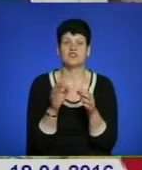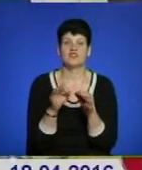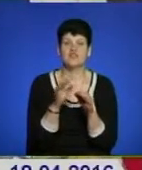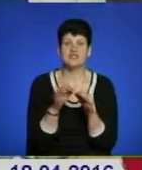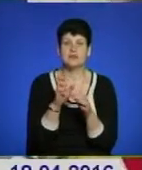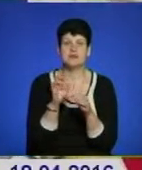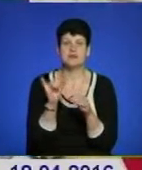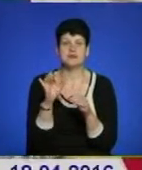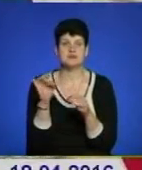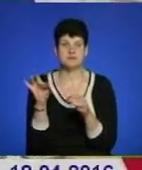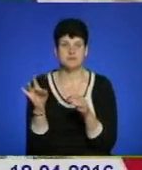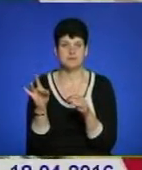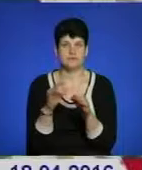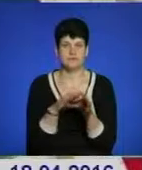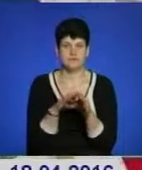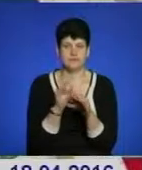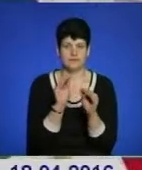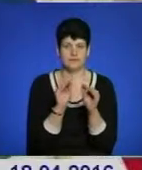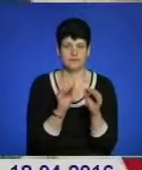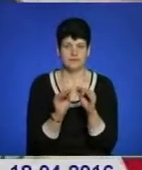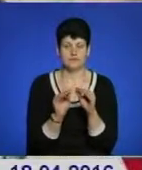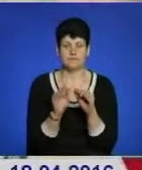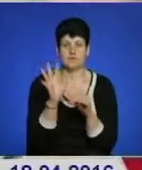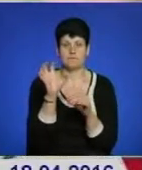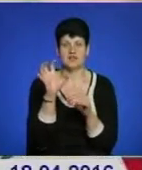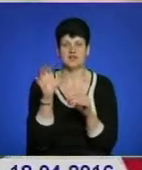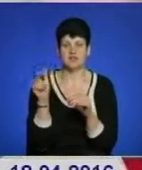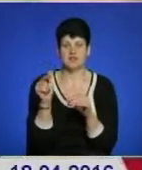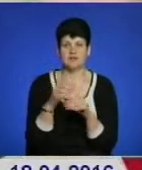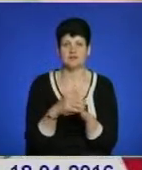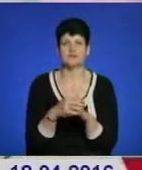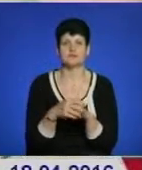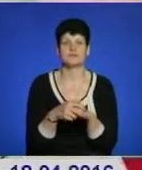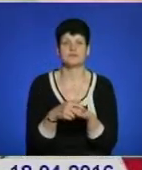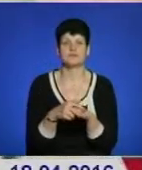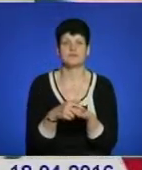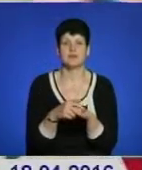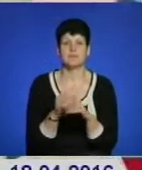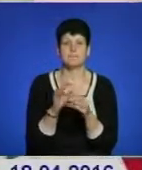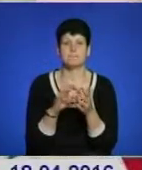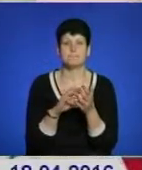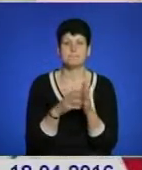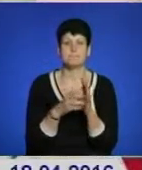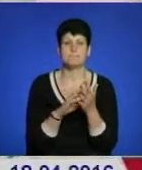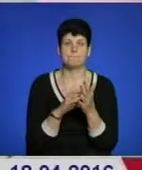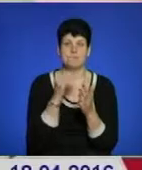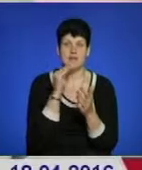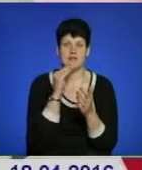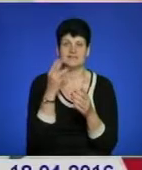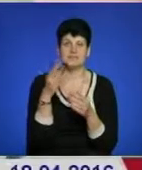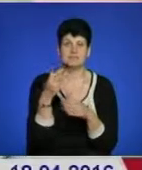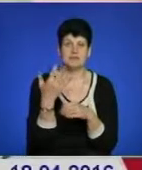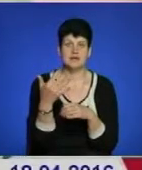вишитий бісером повністю і оздоблений 500 гривень. Пряники медово-імбирні